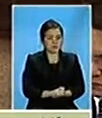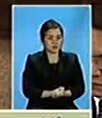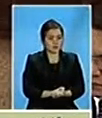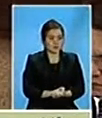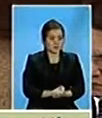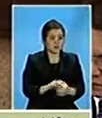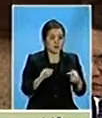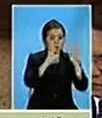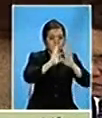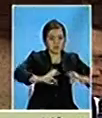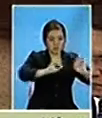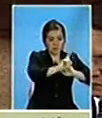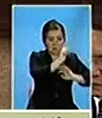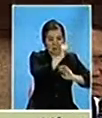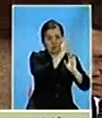มายแม่เป็นหลักนะครับ